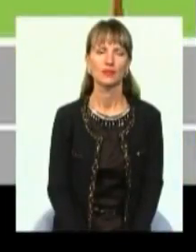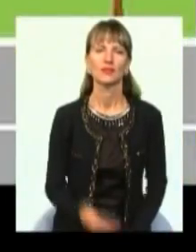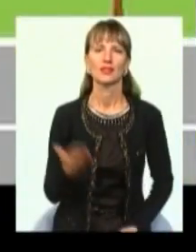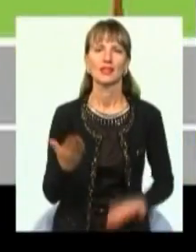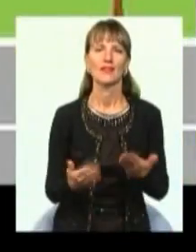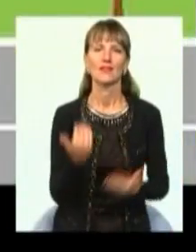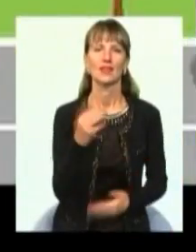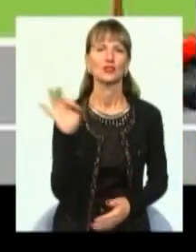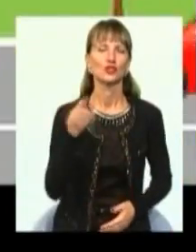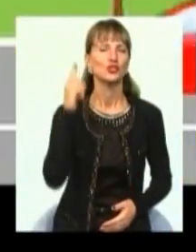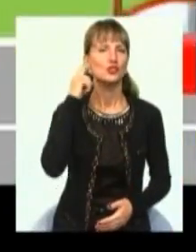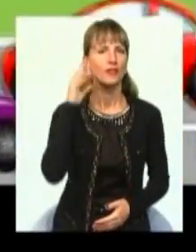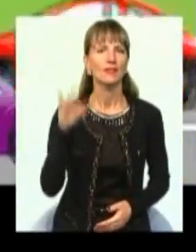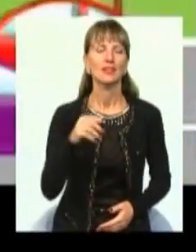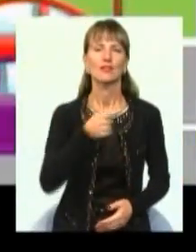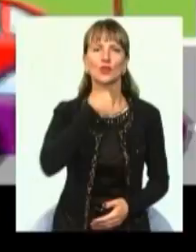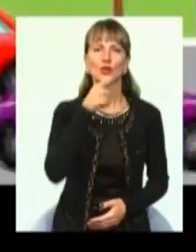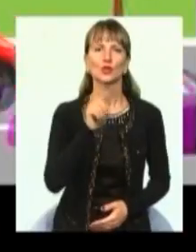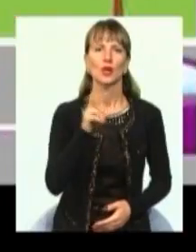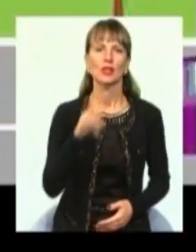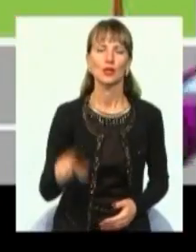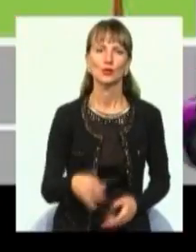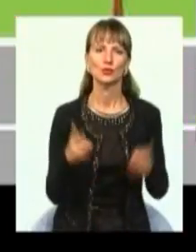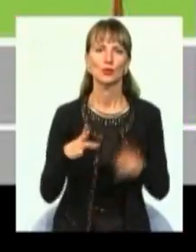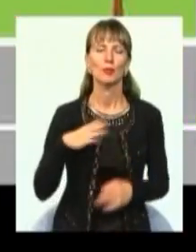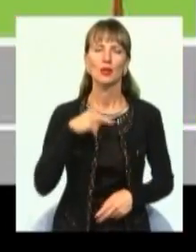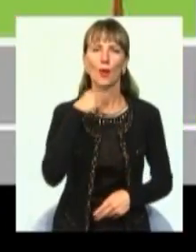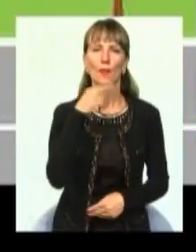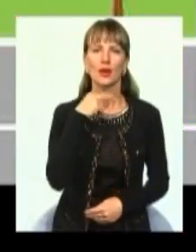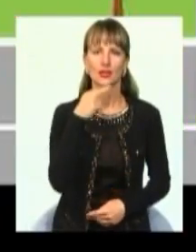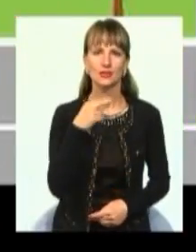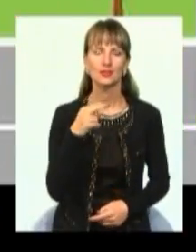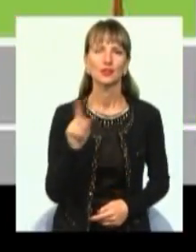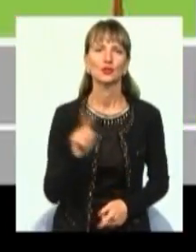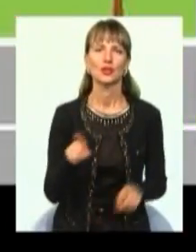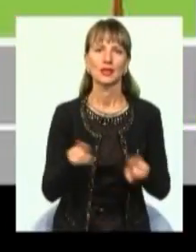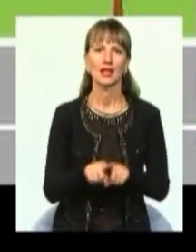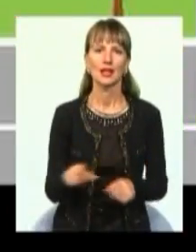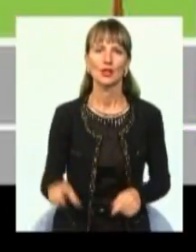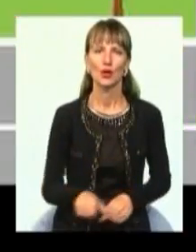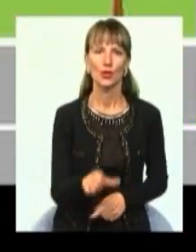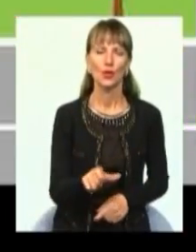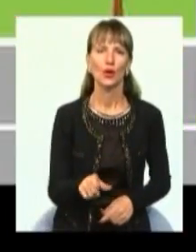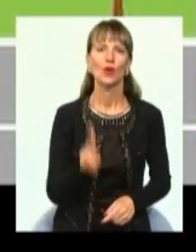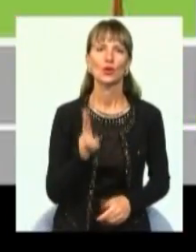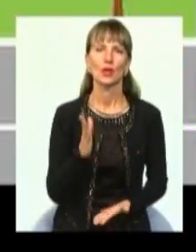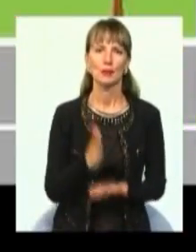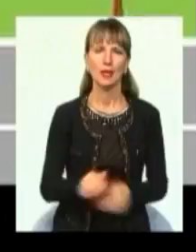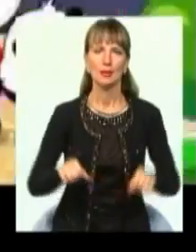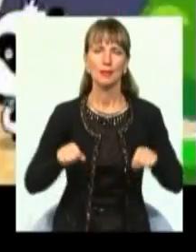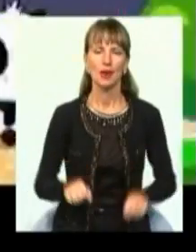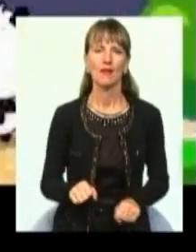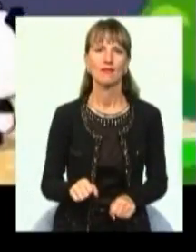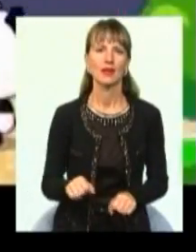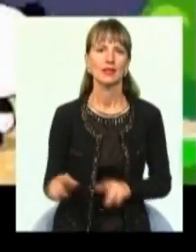Мабуть, ви часто чули від дорослих, що на дорозі потрібно бути обережними. То що ж таке дорога? Та хто має право нею